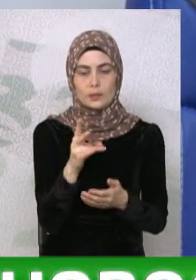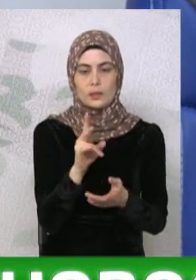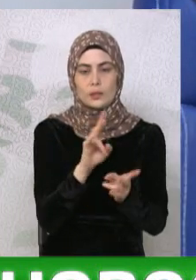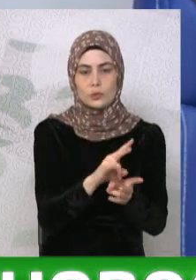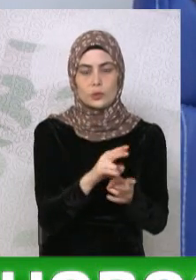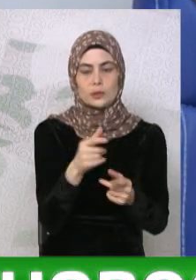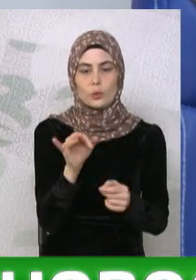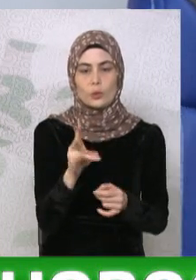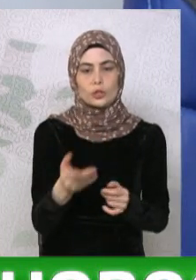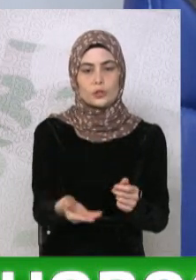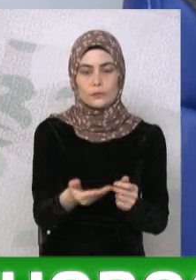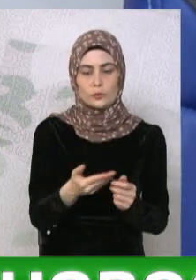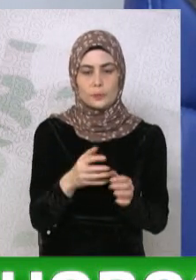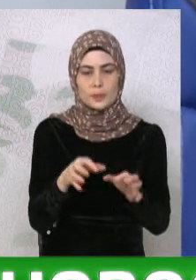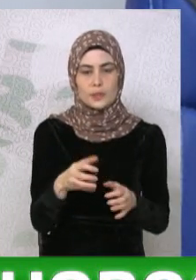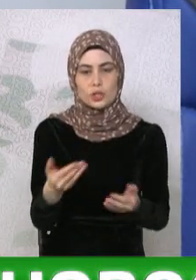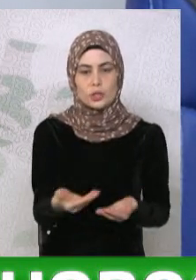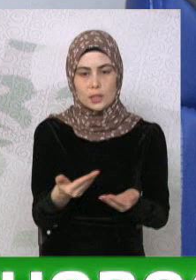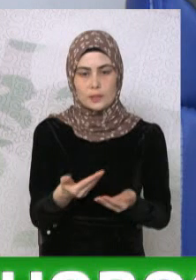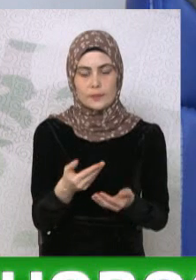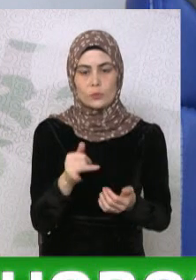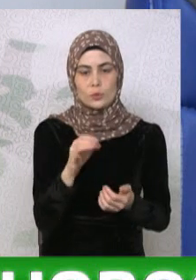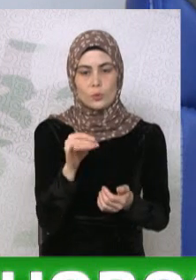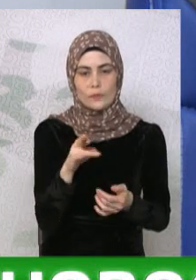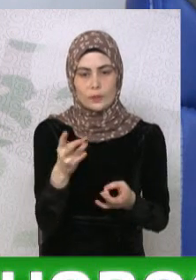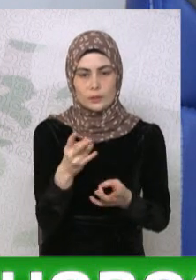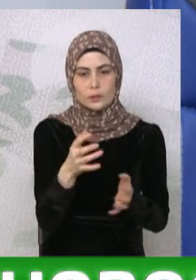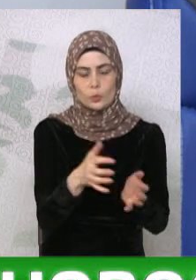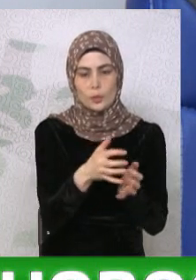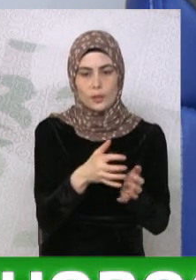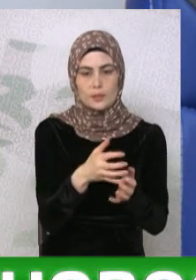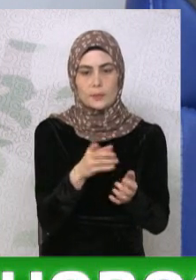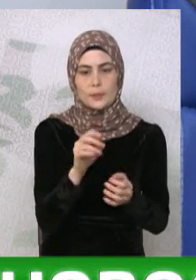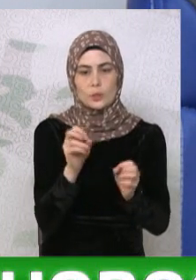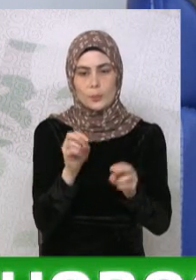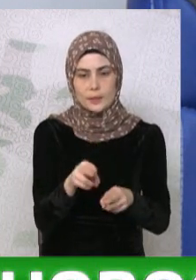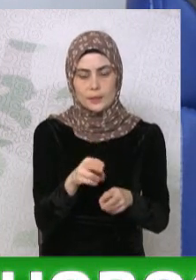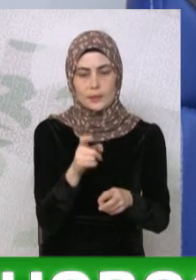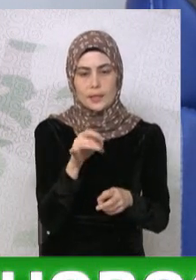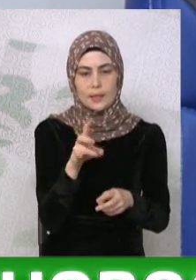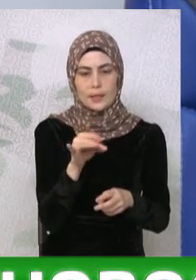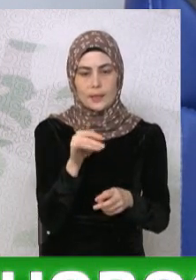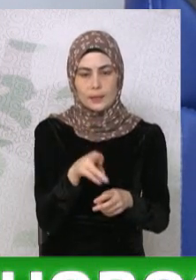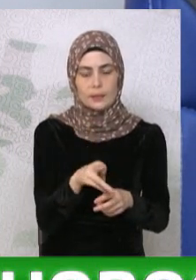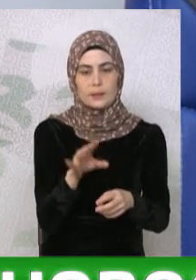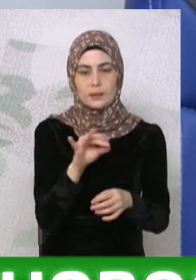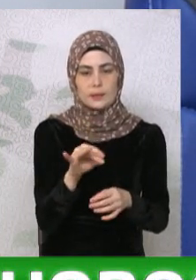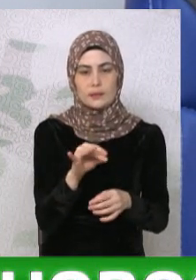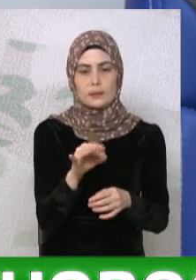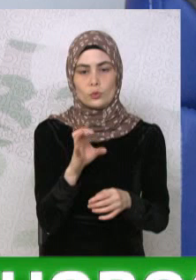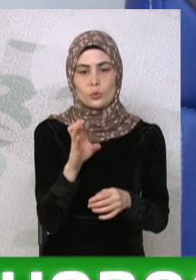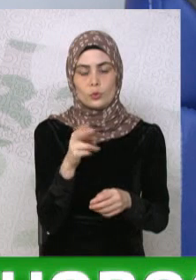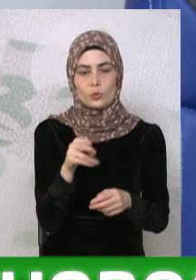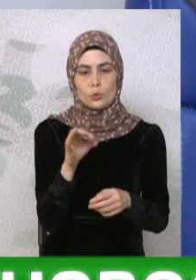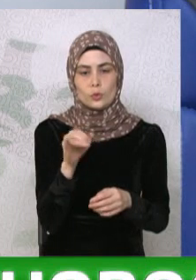их жительства с соблюдением условий, обеспечивающих сохранность, безопасность хранения и исключающих доступ к